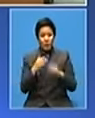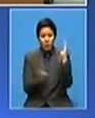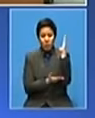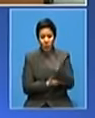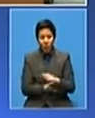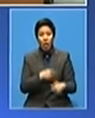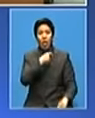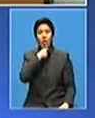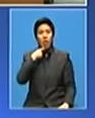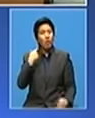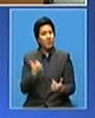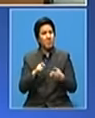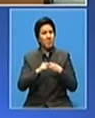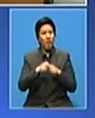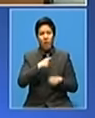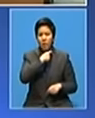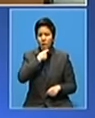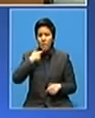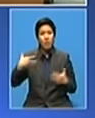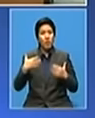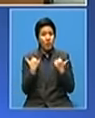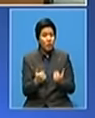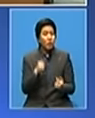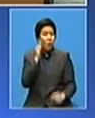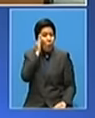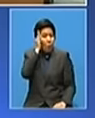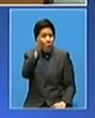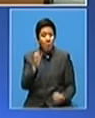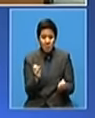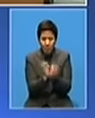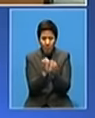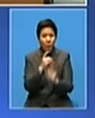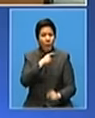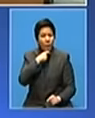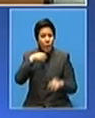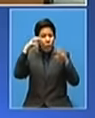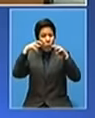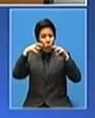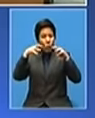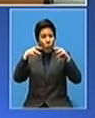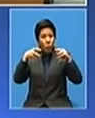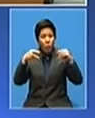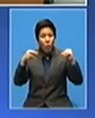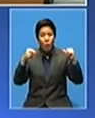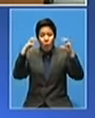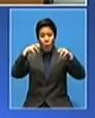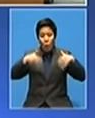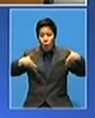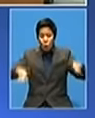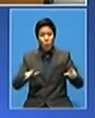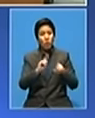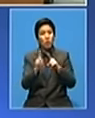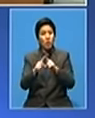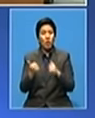ปีนี้ก็จะมากกว่าปีที่ผ่านมานะครับแล้วในอนาคตนั้นอาจจะแห้งแล้งมากขึ้นฝนตกน้อยลงหรือตกนอกพื้นที่อะไรเหล่